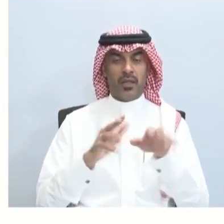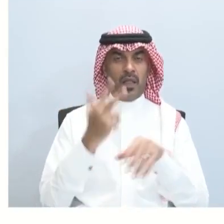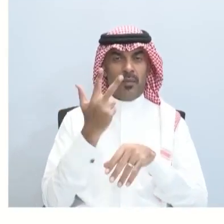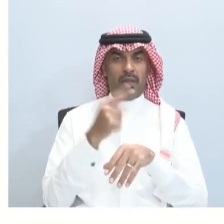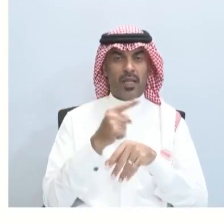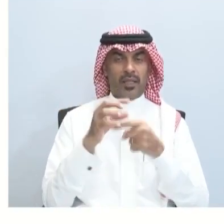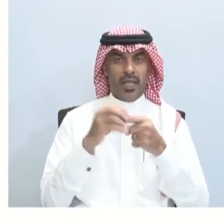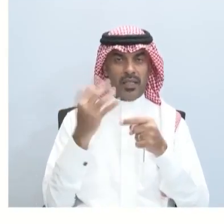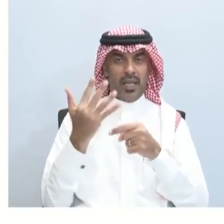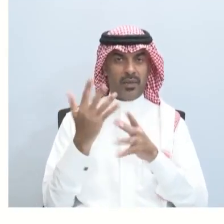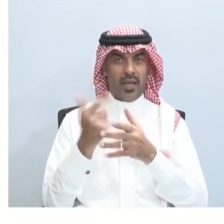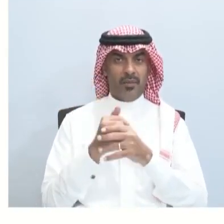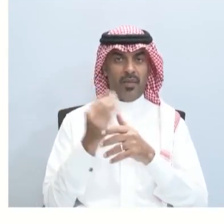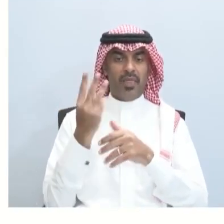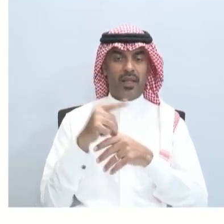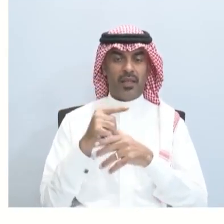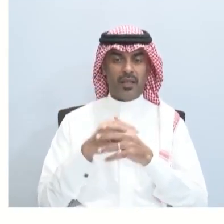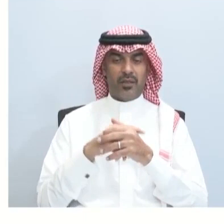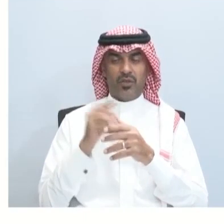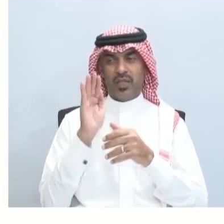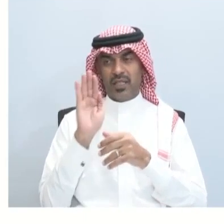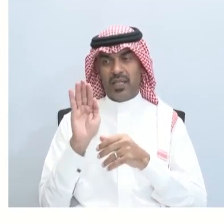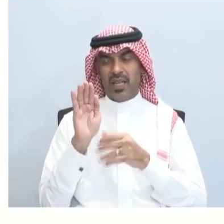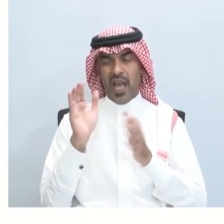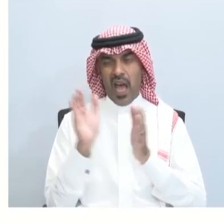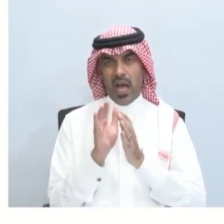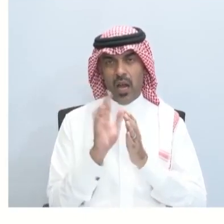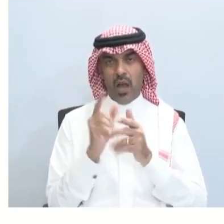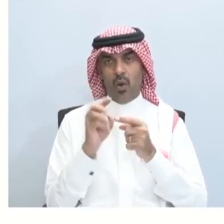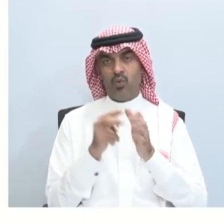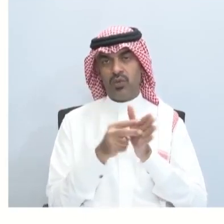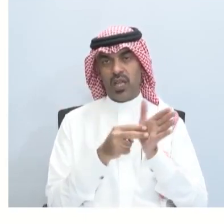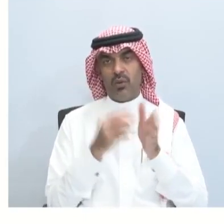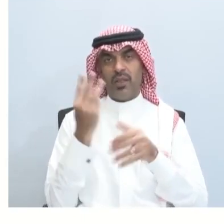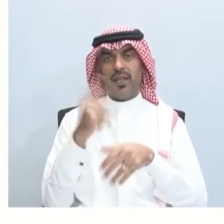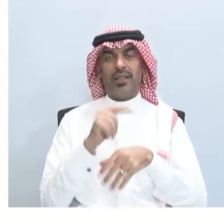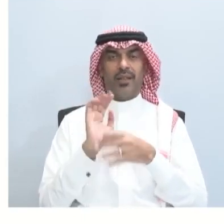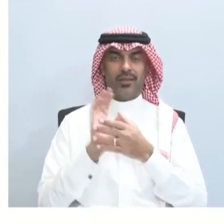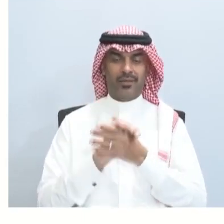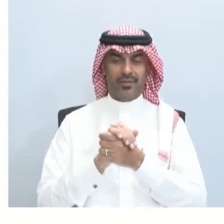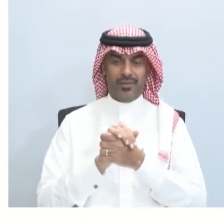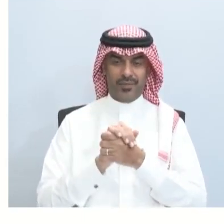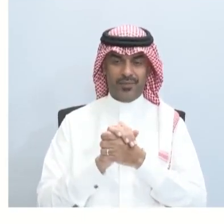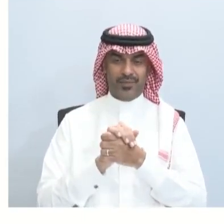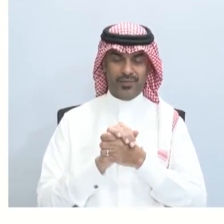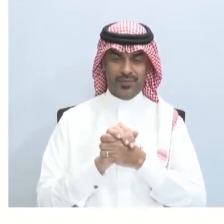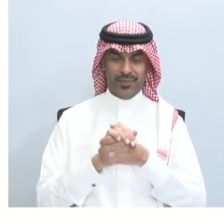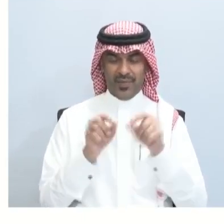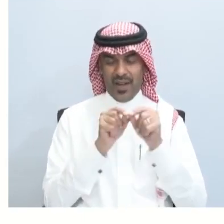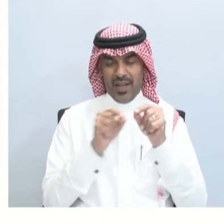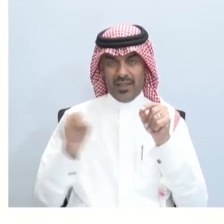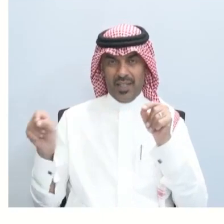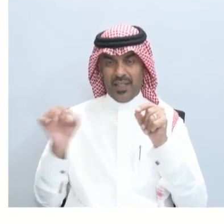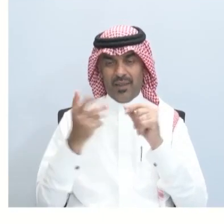خمسه نعم سوف تصبح متباينه سين اقل من او تساوي ثلاثه عشر تمثيلها على خط